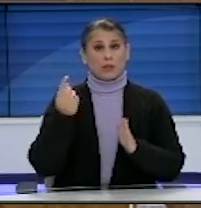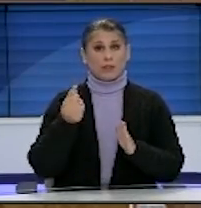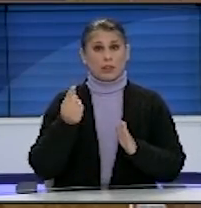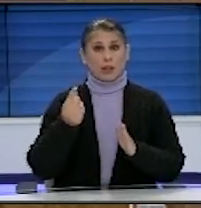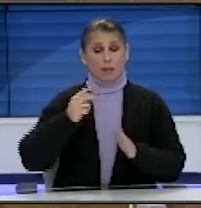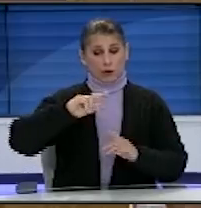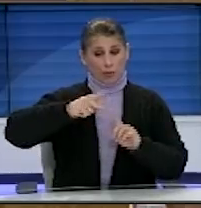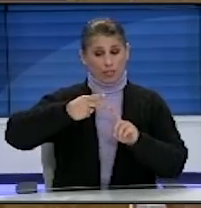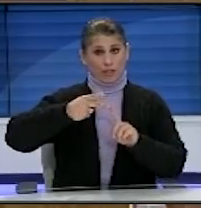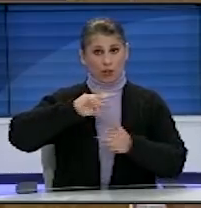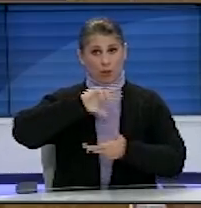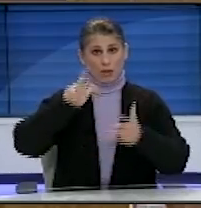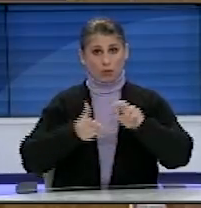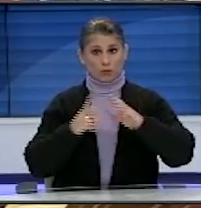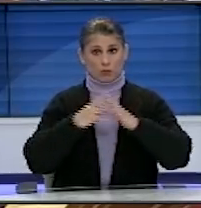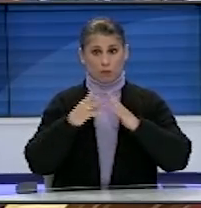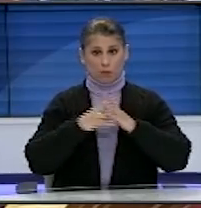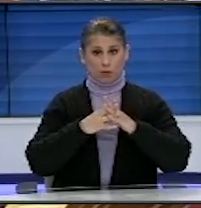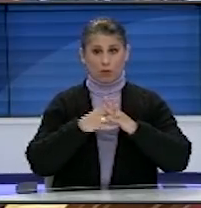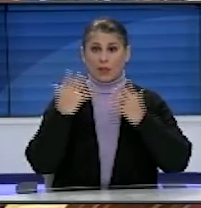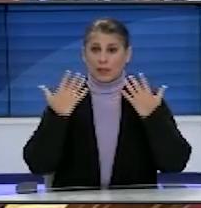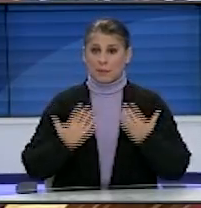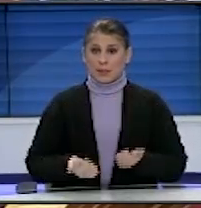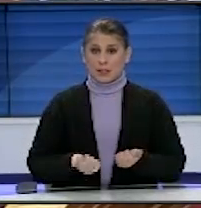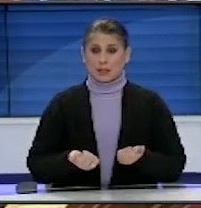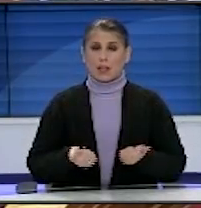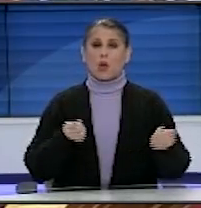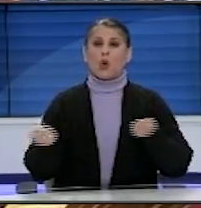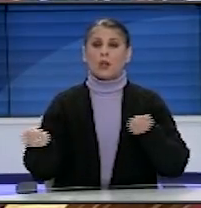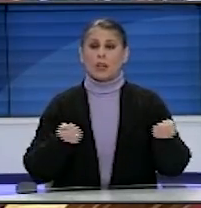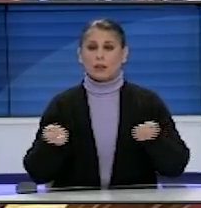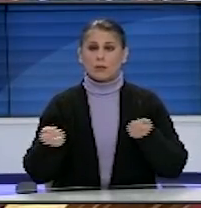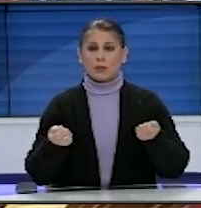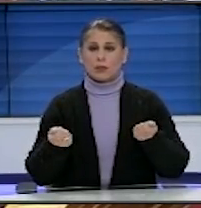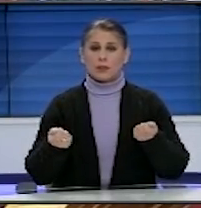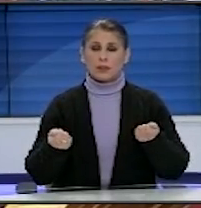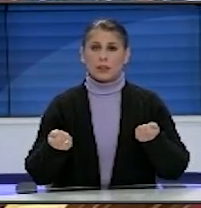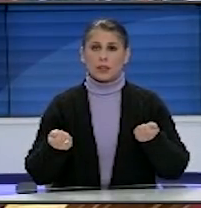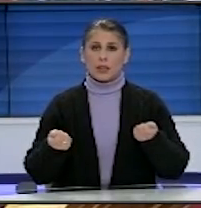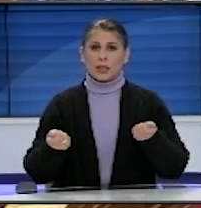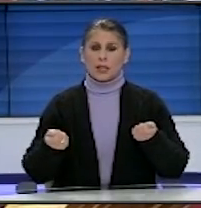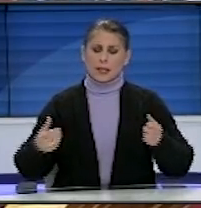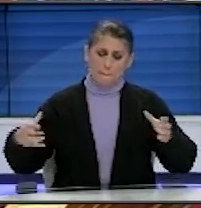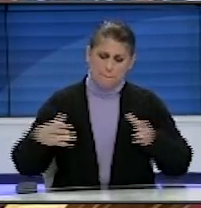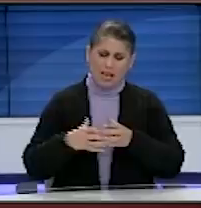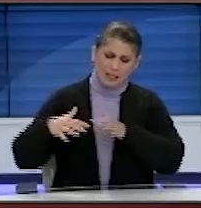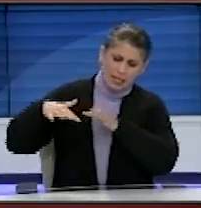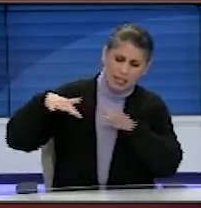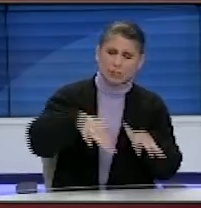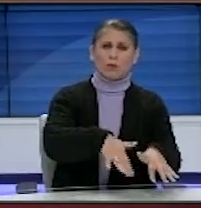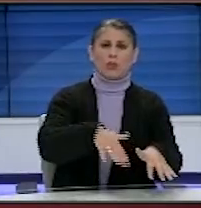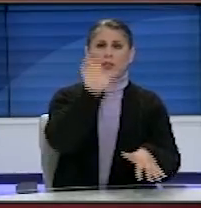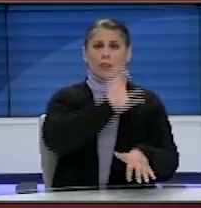το Δεύτερο Παγκόσμιο Πόλεμο υπήρξε οργανωμένη και μαζική εισβολή σε ευρωπαϊκό